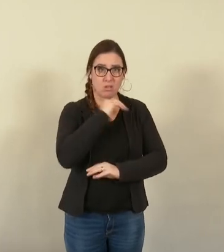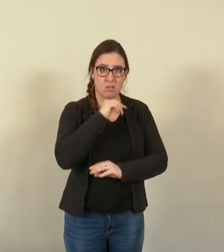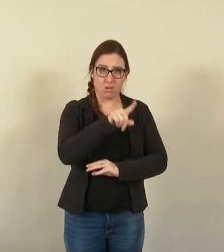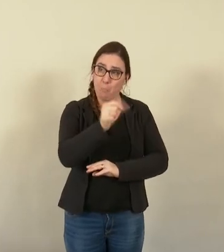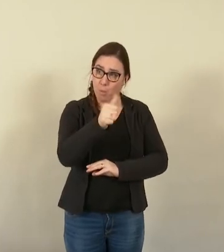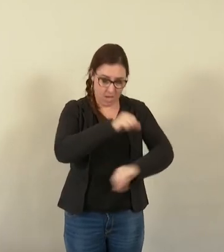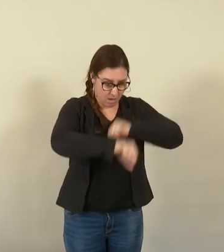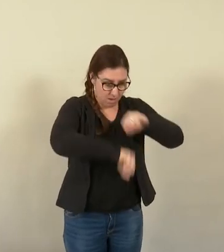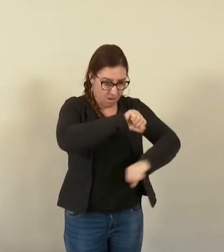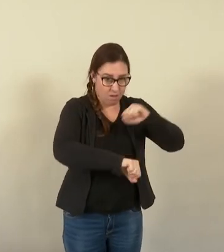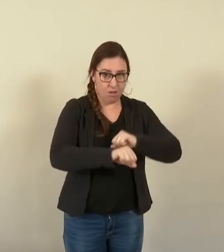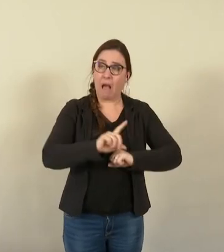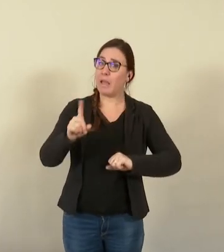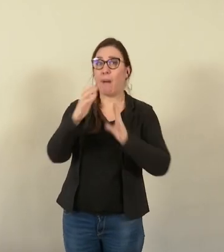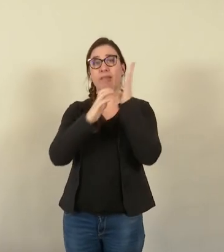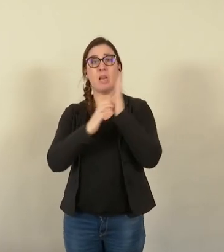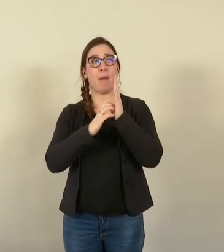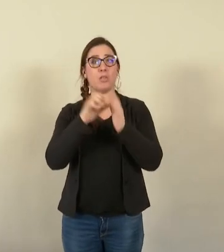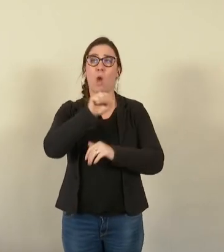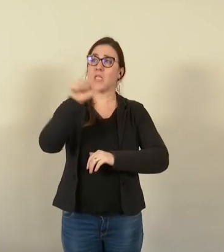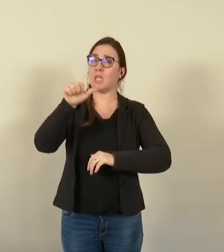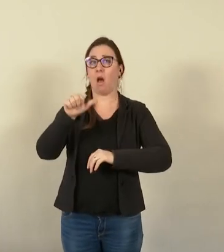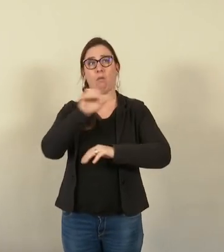traiter plutôt que ce type de délibération